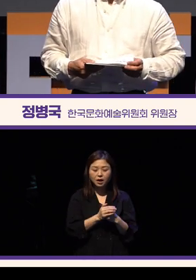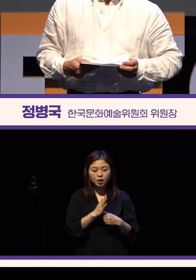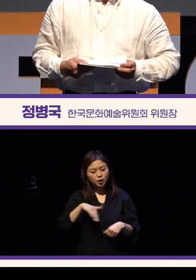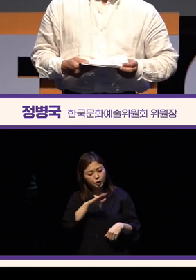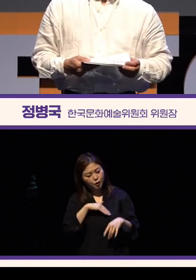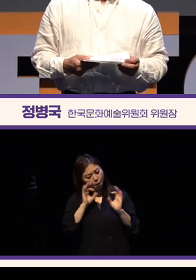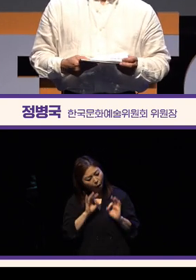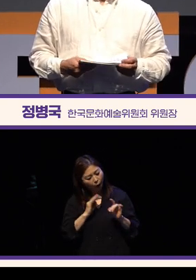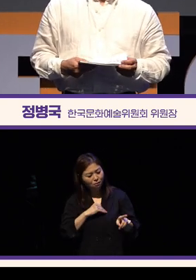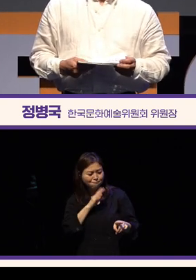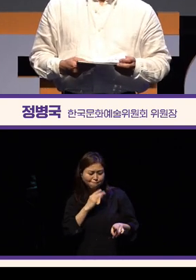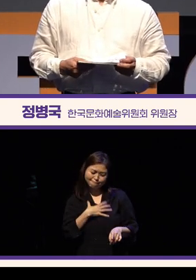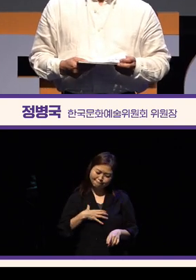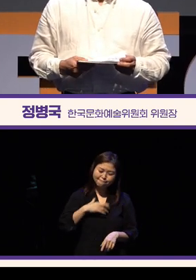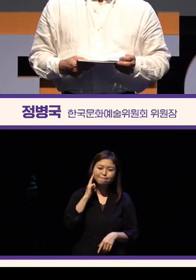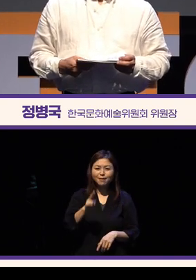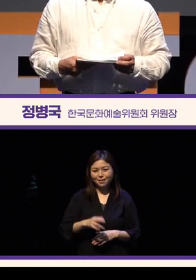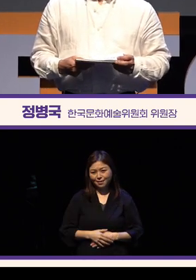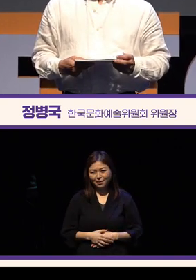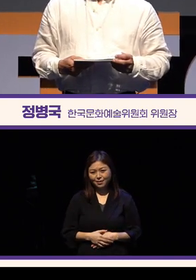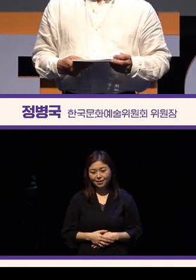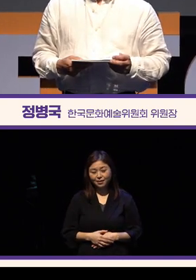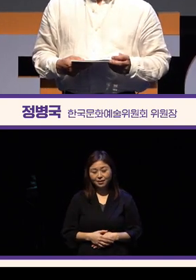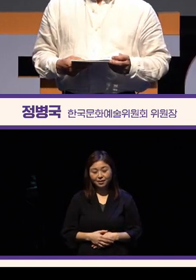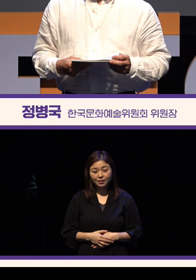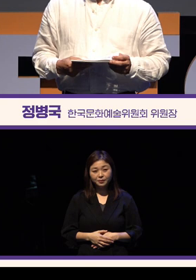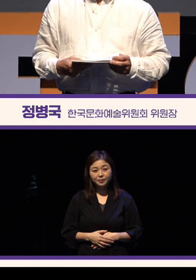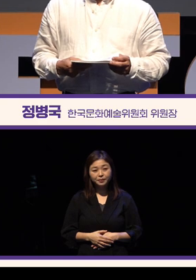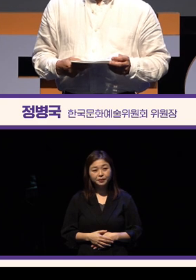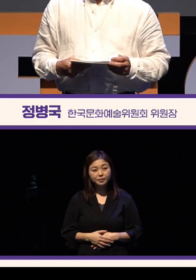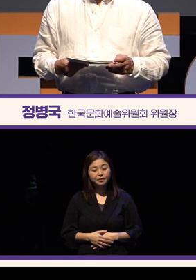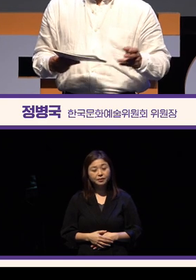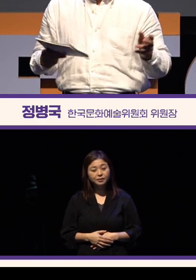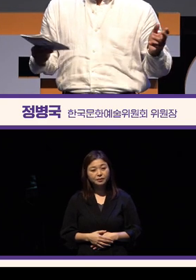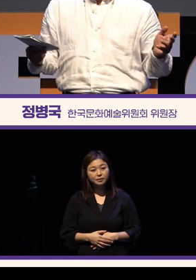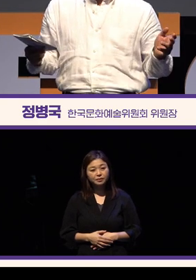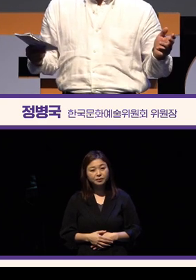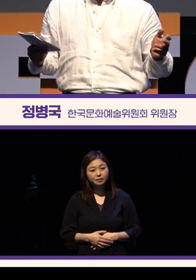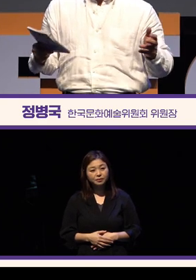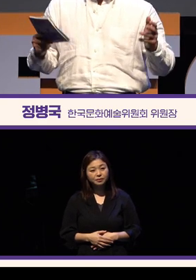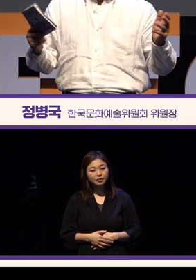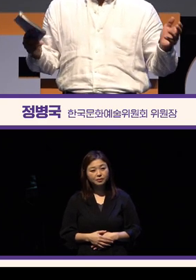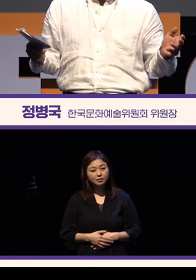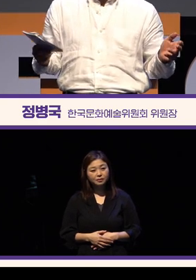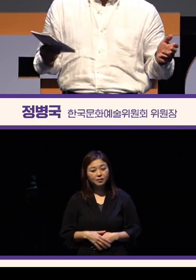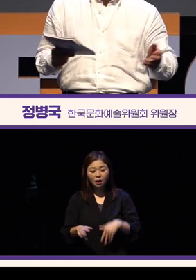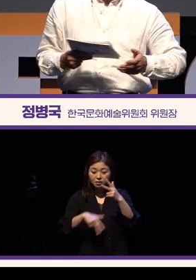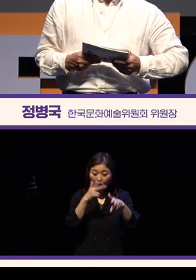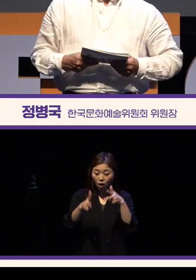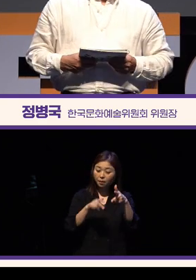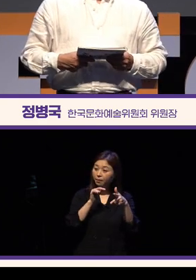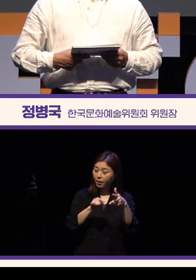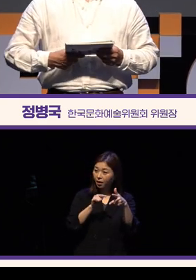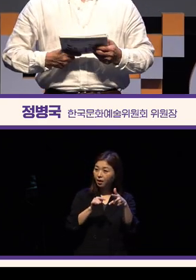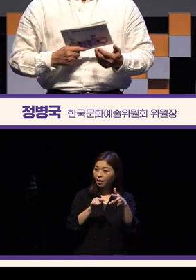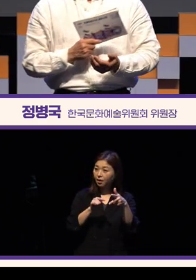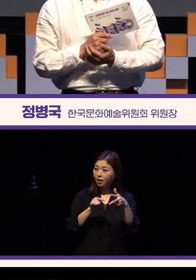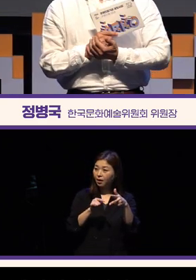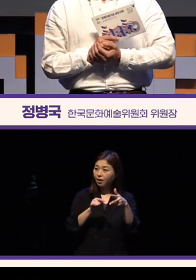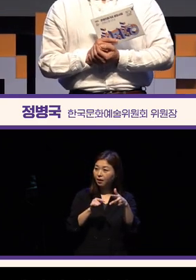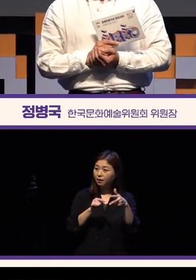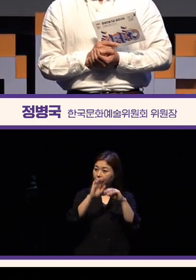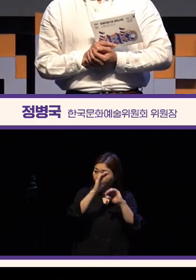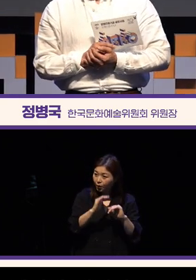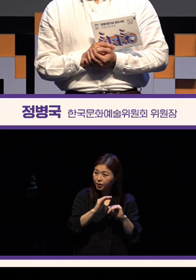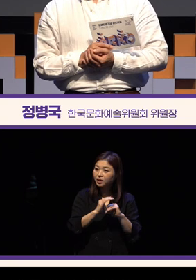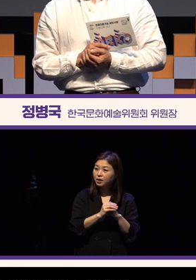굉장히 걱정이 됩니다. 이게 지금 이 사업 전반적인 것을 여러분들의